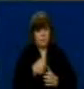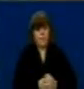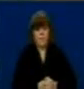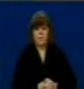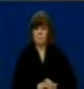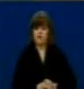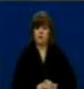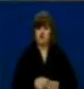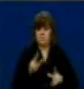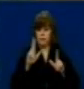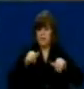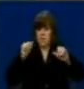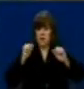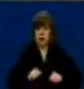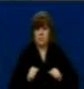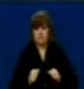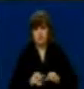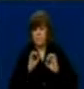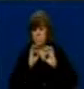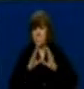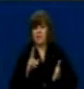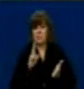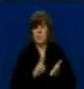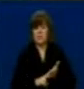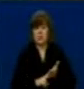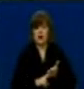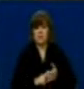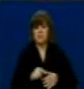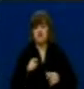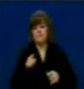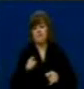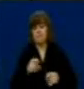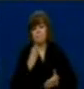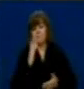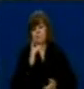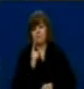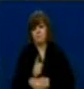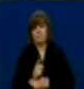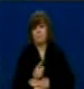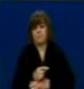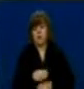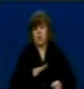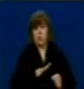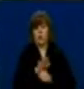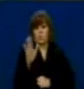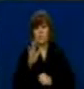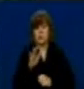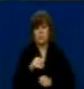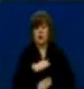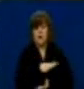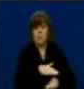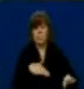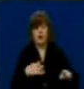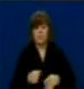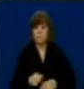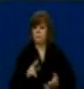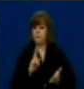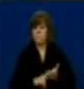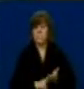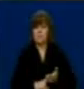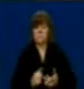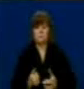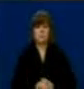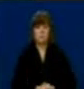kemi qeveri të pa drejt dhe të pa dobishme, atëherë gjithsesi kundërshtimi i saj nga kuvendi është edhe i drejt edhe i